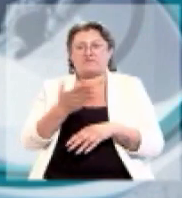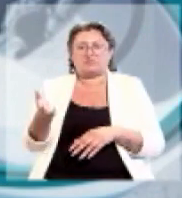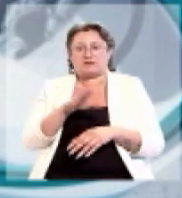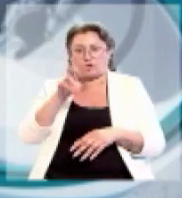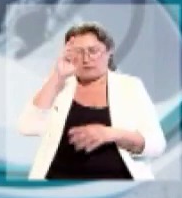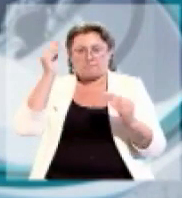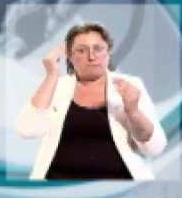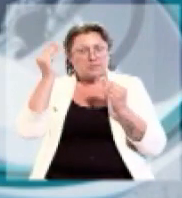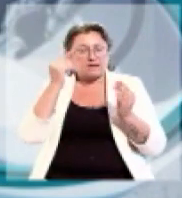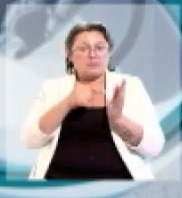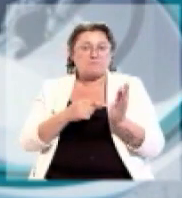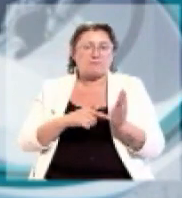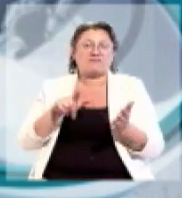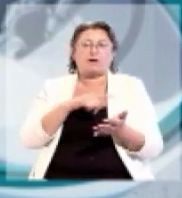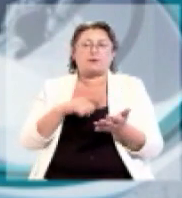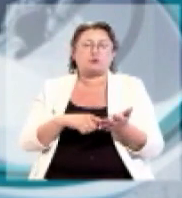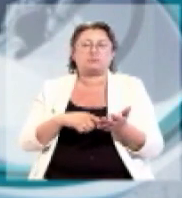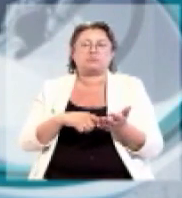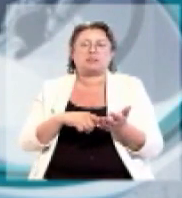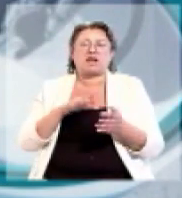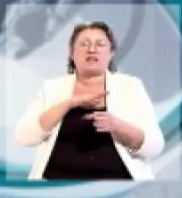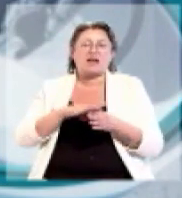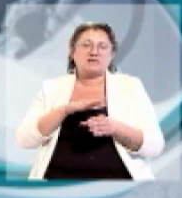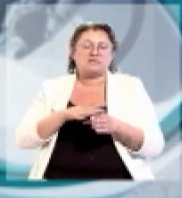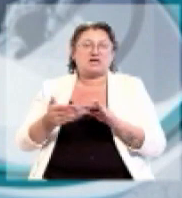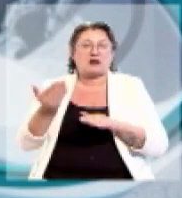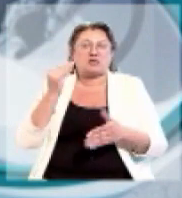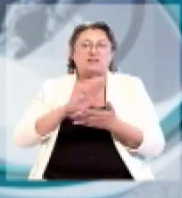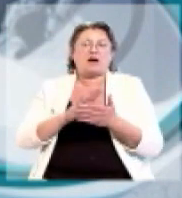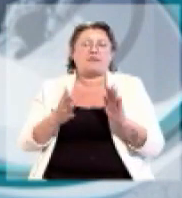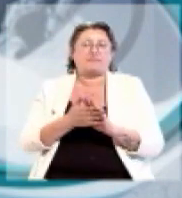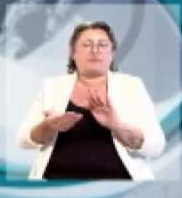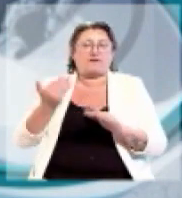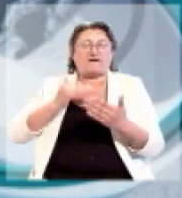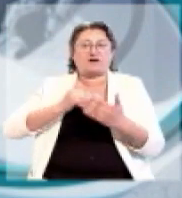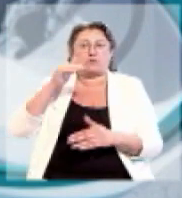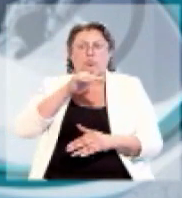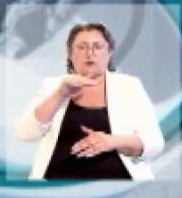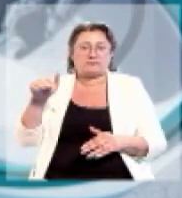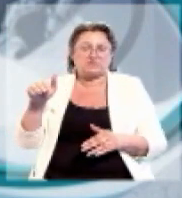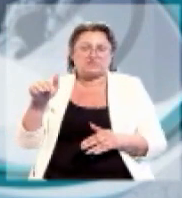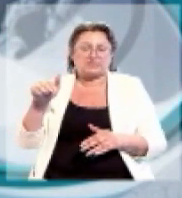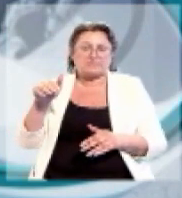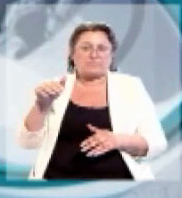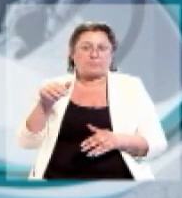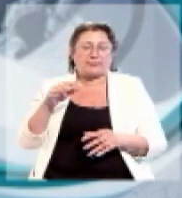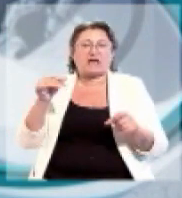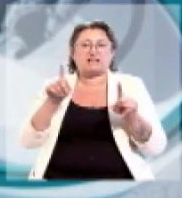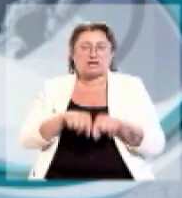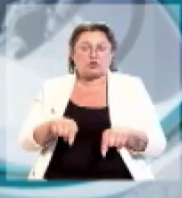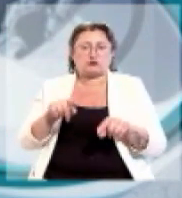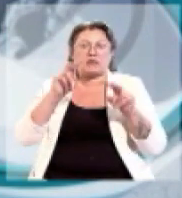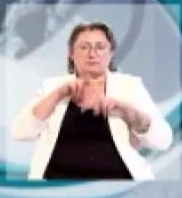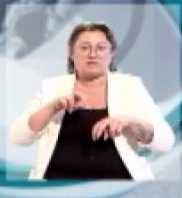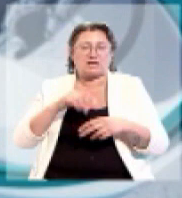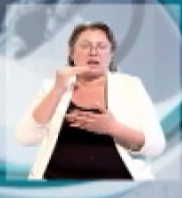государств обменялись мнениями по вопросам практической реализации ранее достигнутых на высшем уровне договоренностей, а также